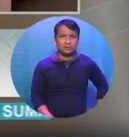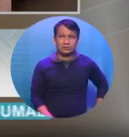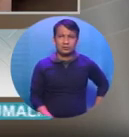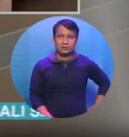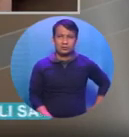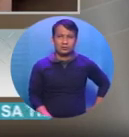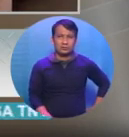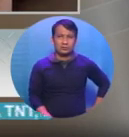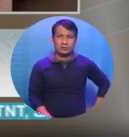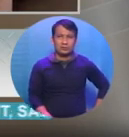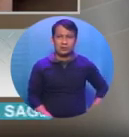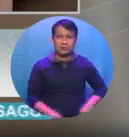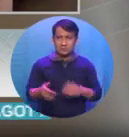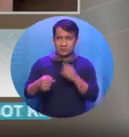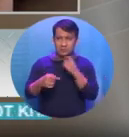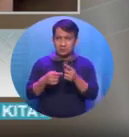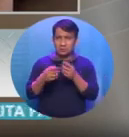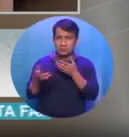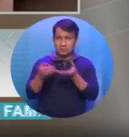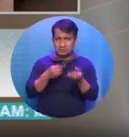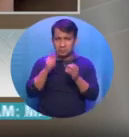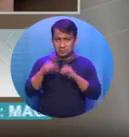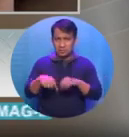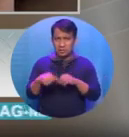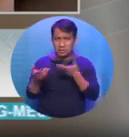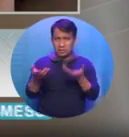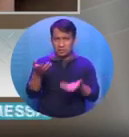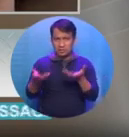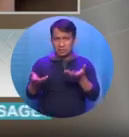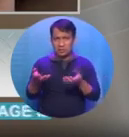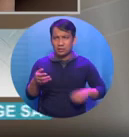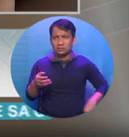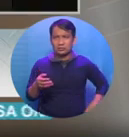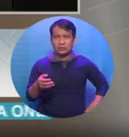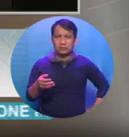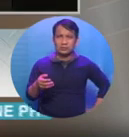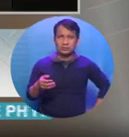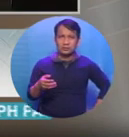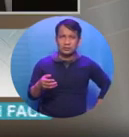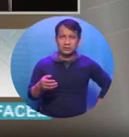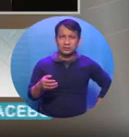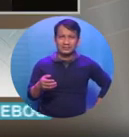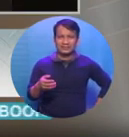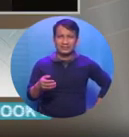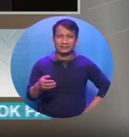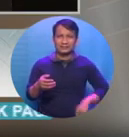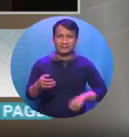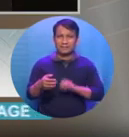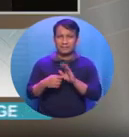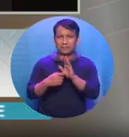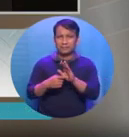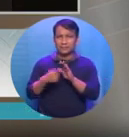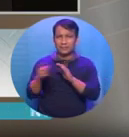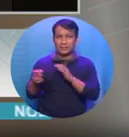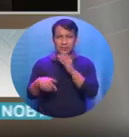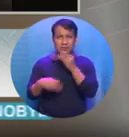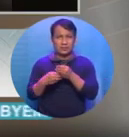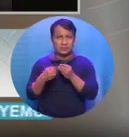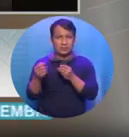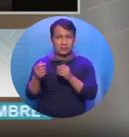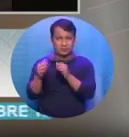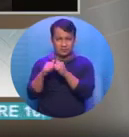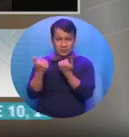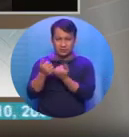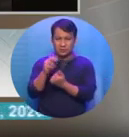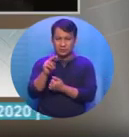Okay. Wala ba tayong makausap? Na... Ano ma'am, sir ito, may agency ba ito o direct hired? Agency sir, dito sa ano,